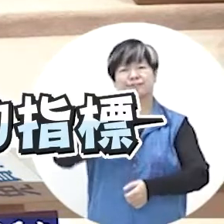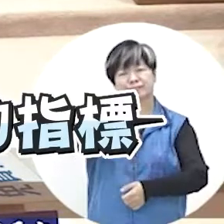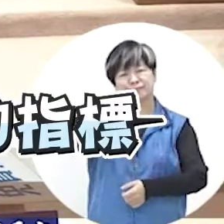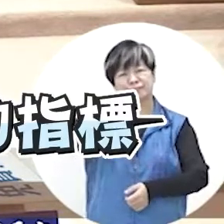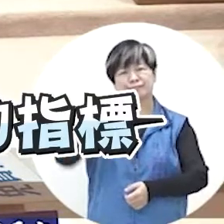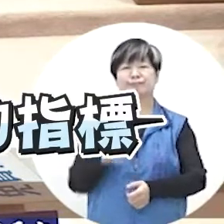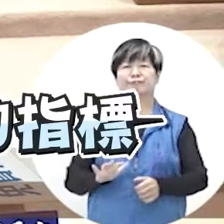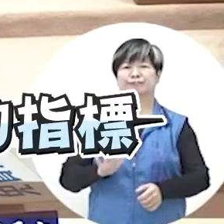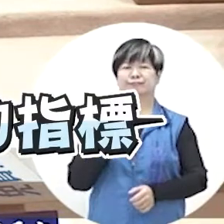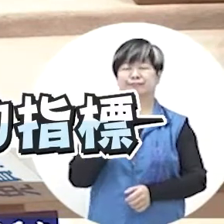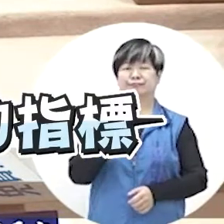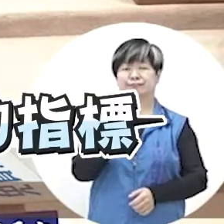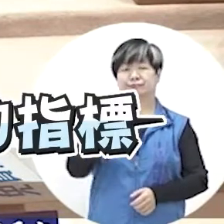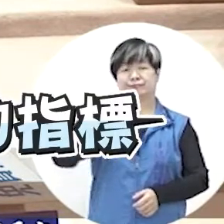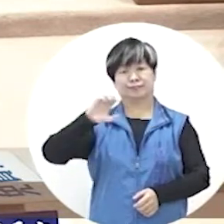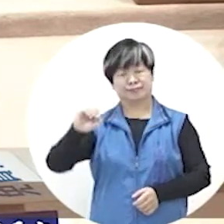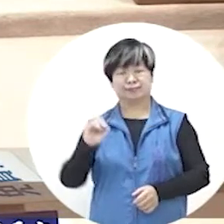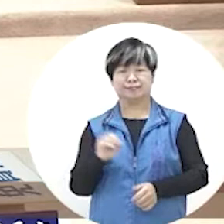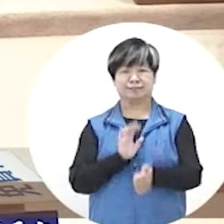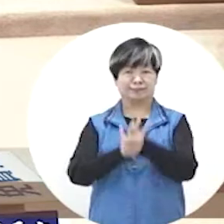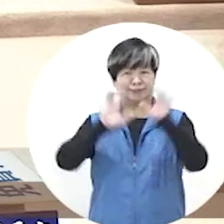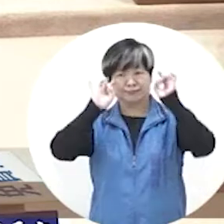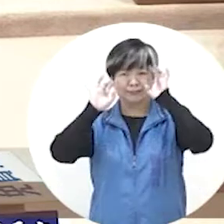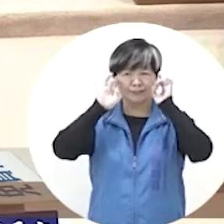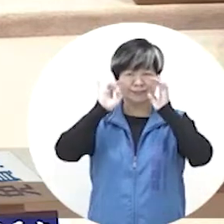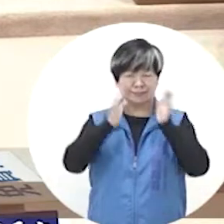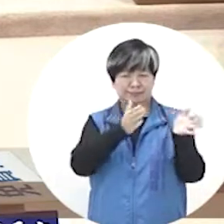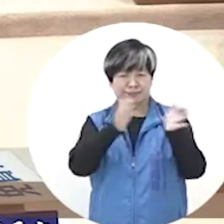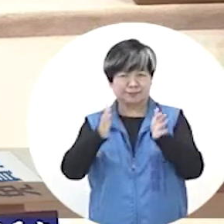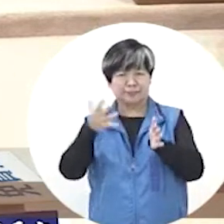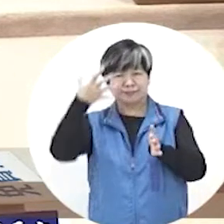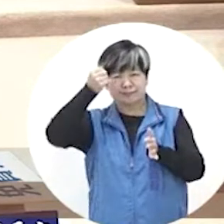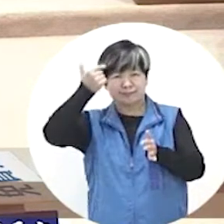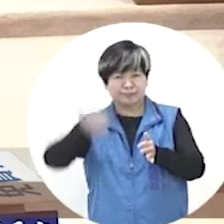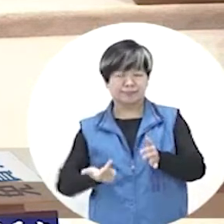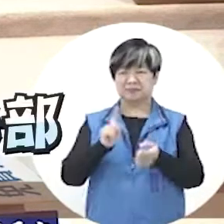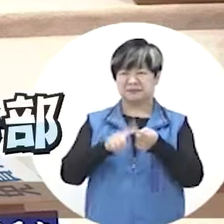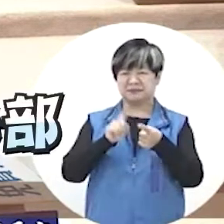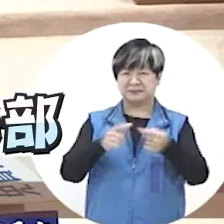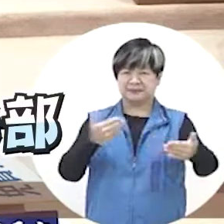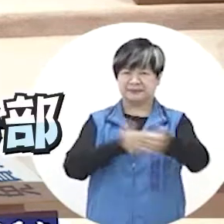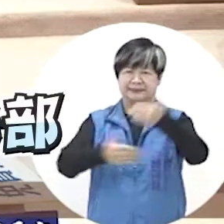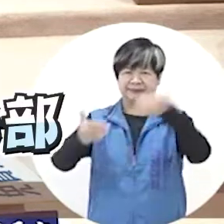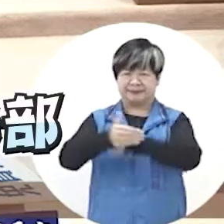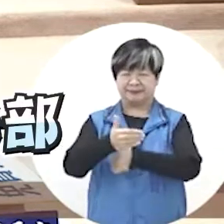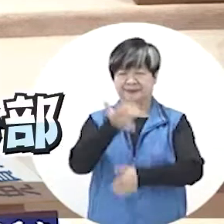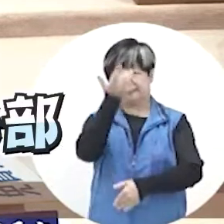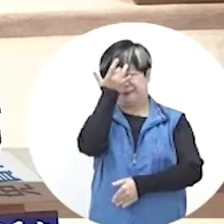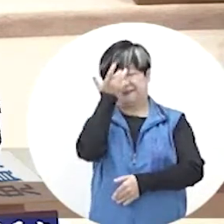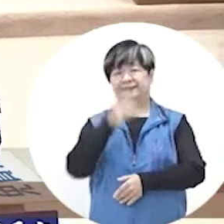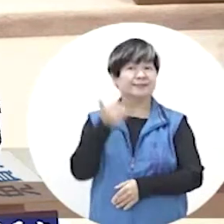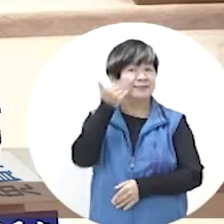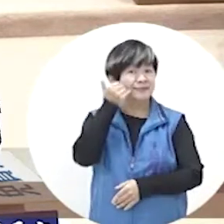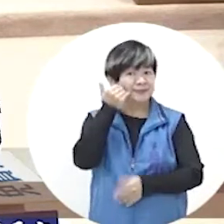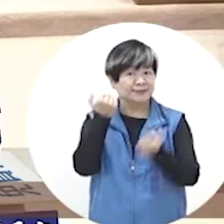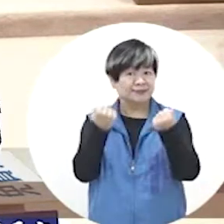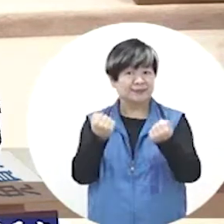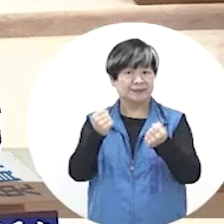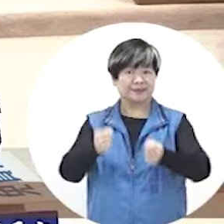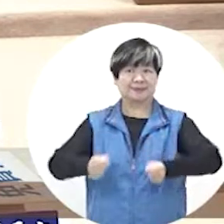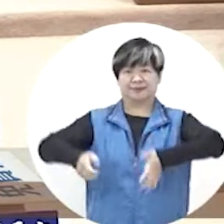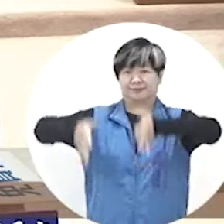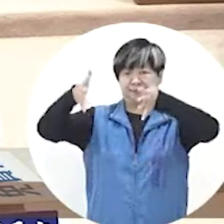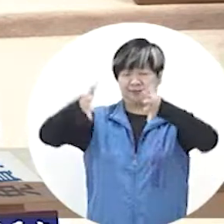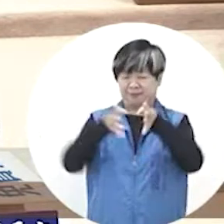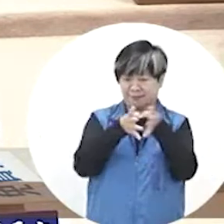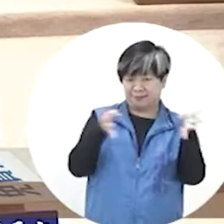根据 WHO 的活跃老化的指标里面有一项是所谓的交通的便利性，那我们直接把银发俱乐部设在公寓大厦的一